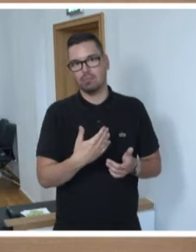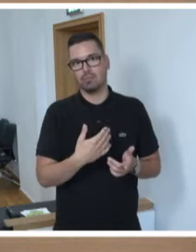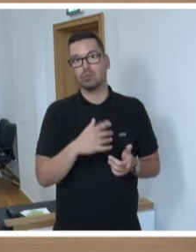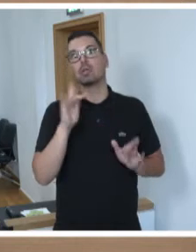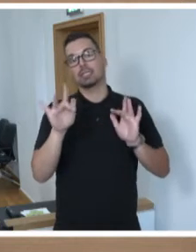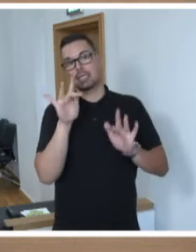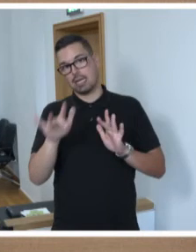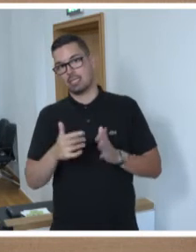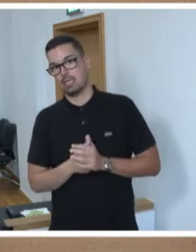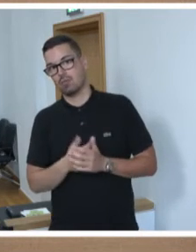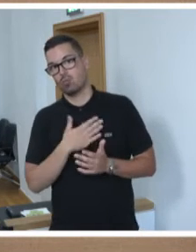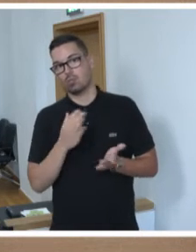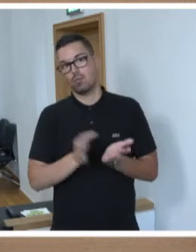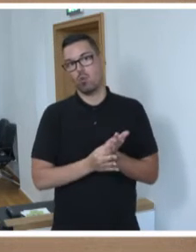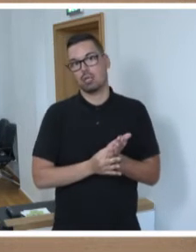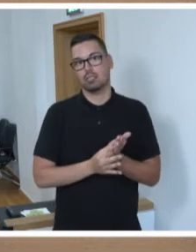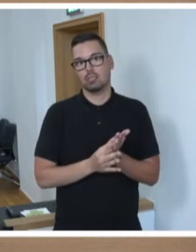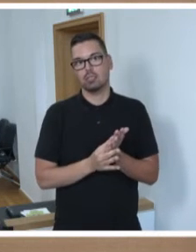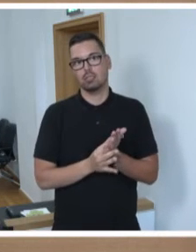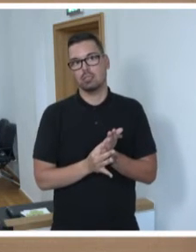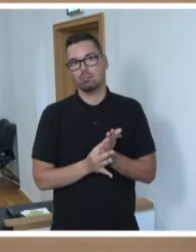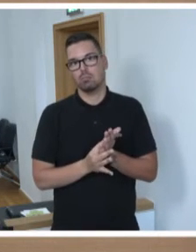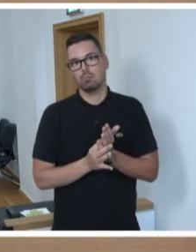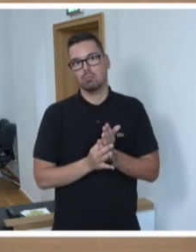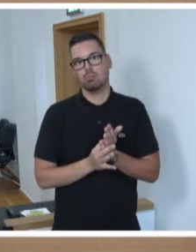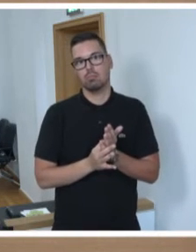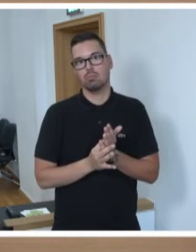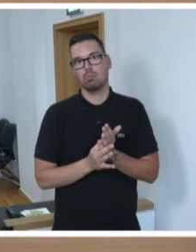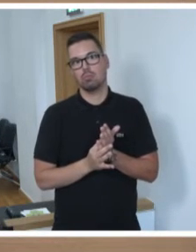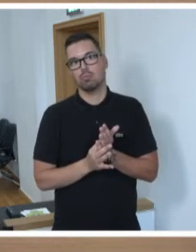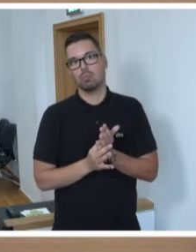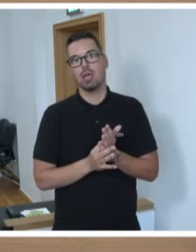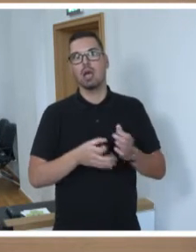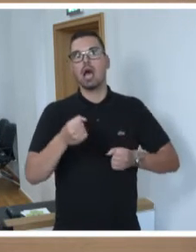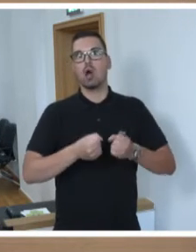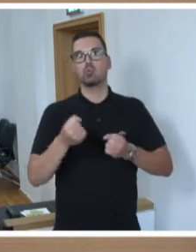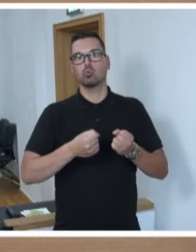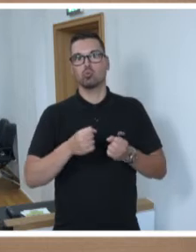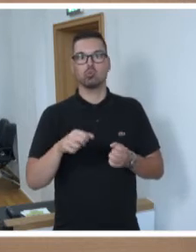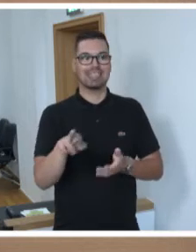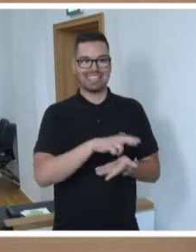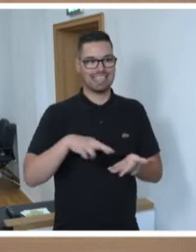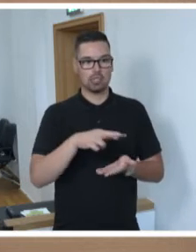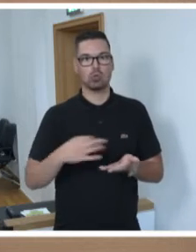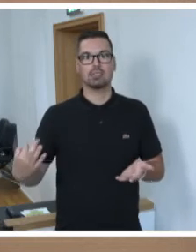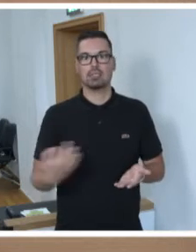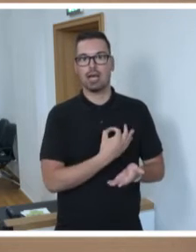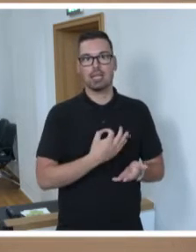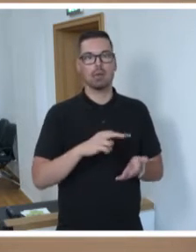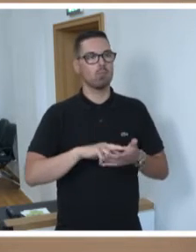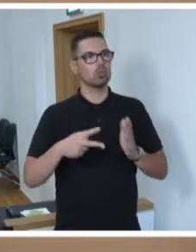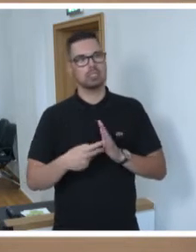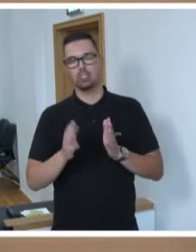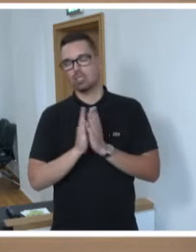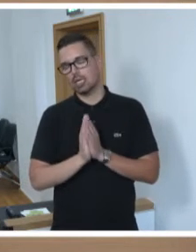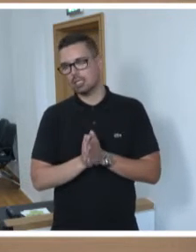nur mal hier bei uns vor Ort, weil es eben vor der Haustür liegt, die Autoregion Saarland. Sie sprechen von einem industriepolitischen Desaster, auch